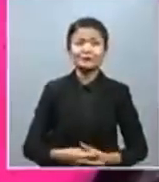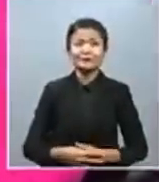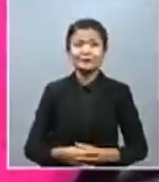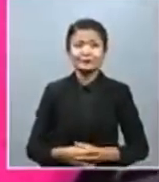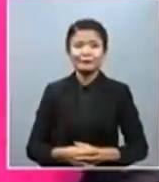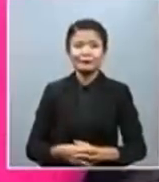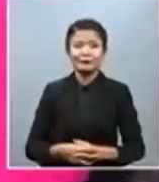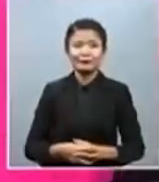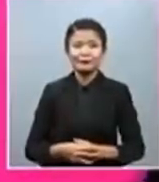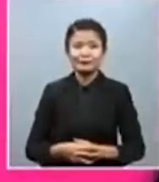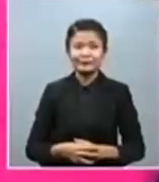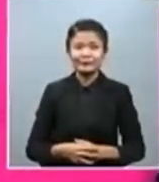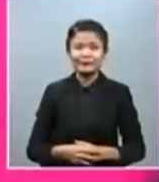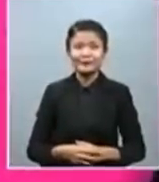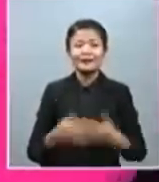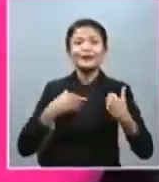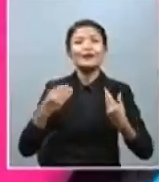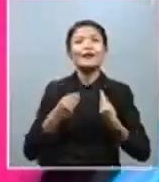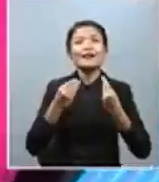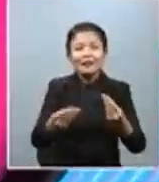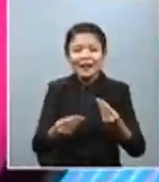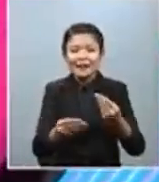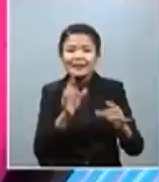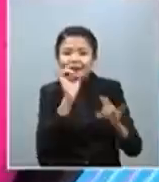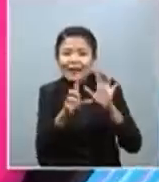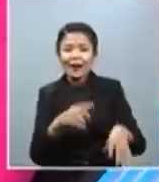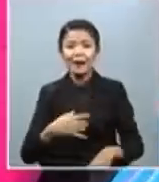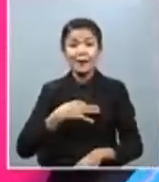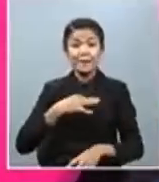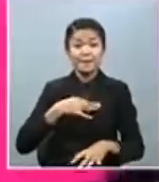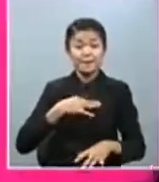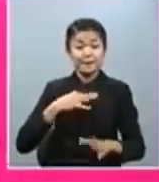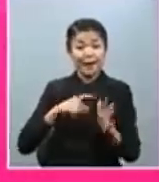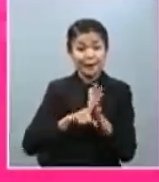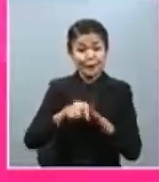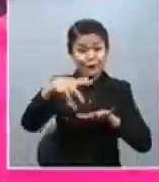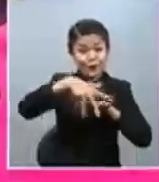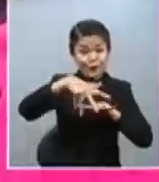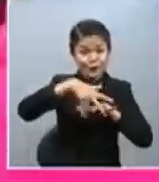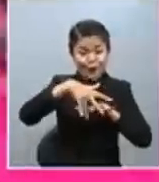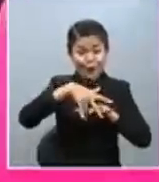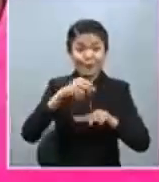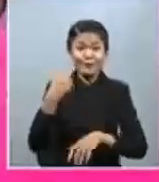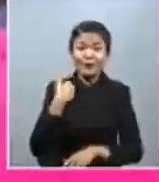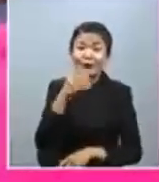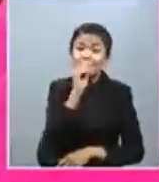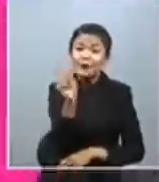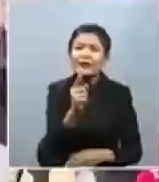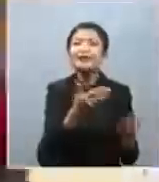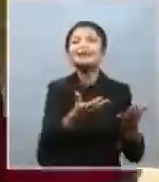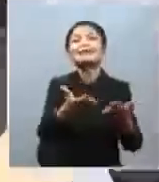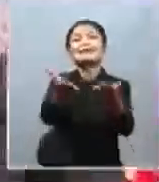เพื่อให้บรรยากาศแช่มชื่นจุ๋มก็เลยชงมุกผ้าใหม่ให้ท่านเล่นแต่ท่านจะเล่นหรือไม่โอ้โหเชิญฟังเจ้